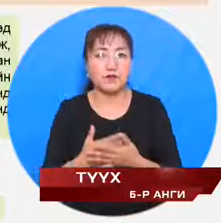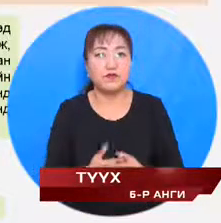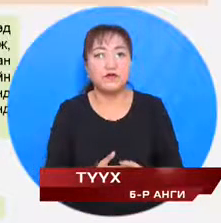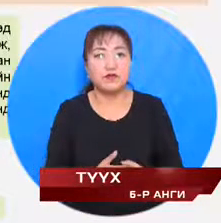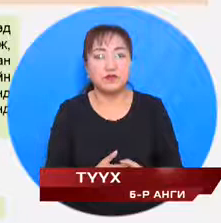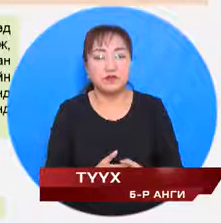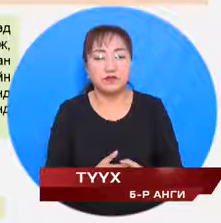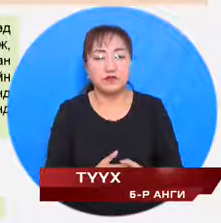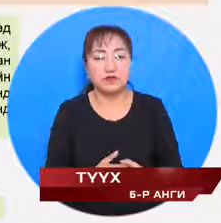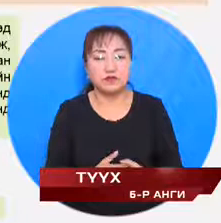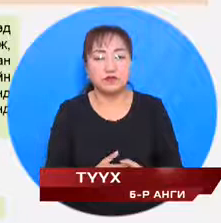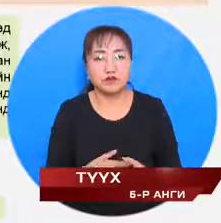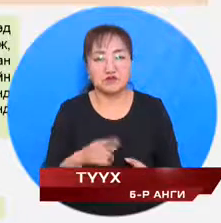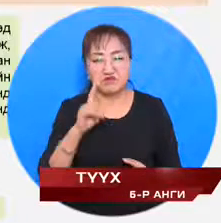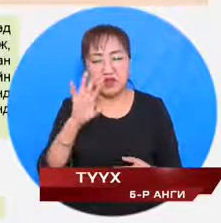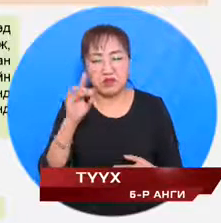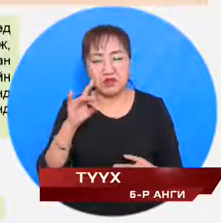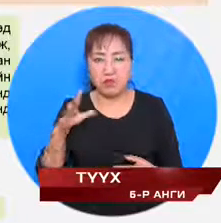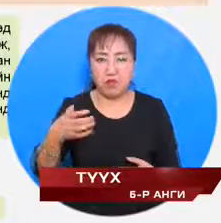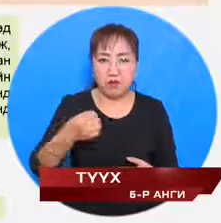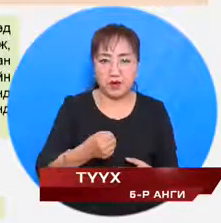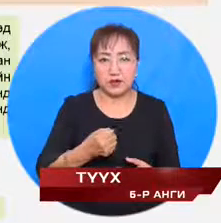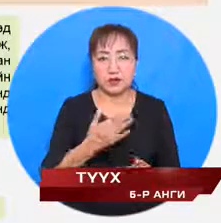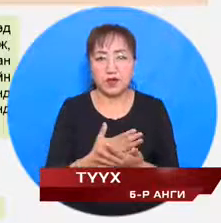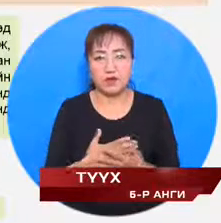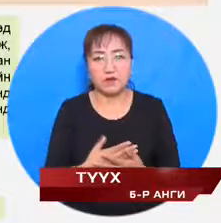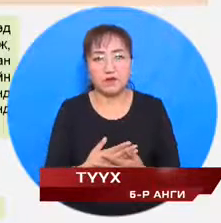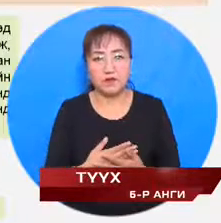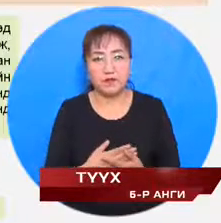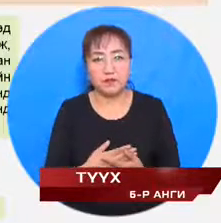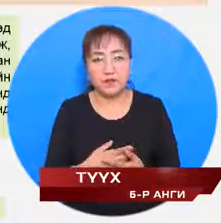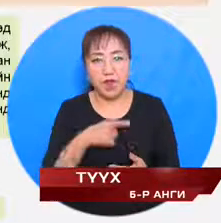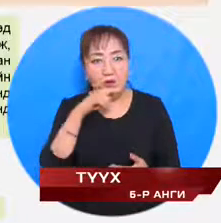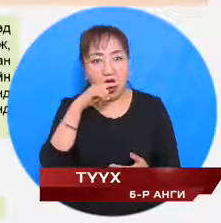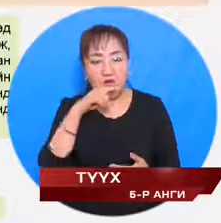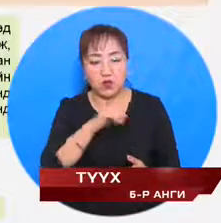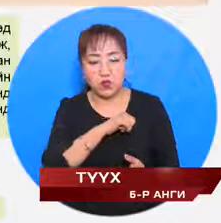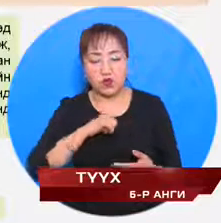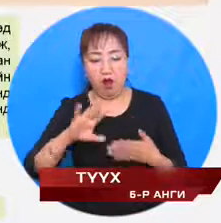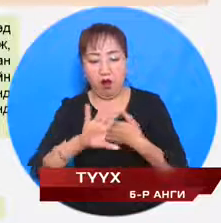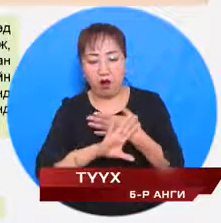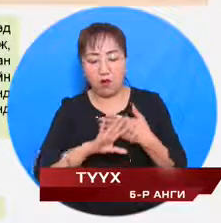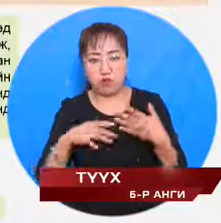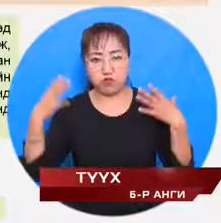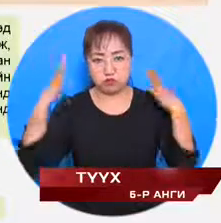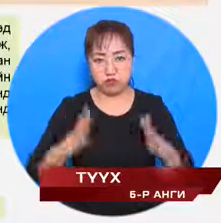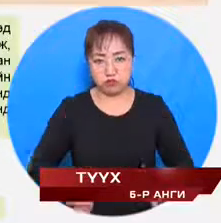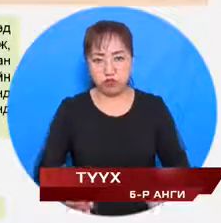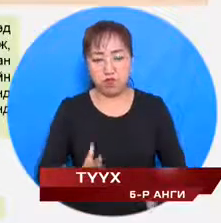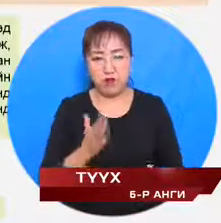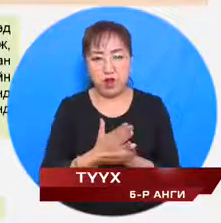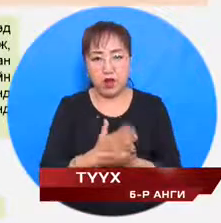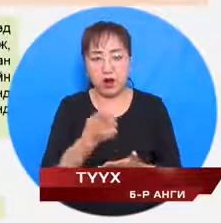За ямар нэгэн зүйл барьсан байна. Амар бол өөрийн гэсэн бас хамгаалттай байгааг харж байгаа тийм ээ.